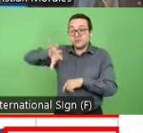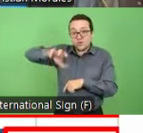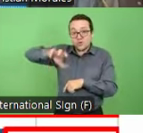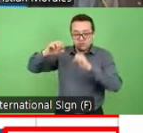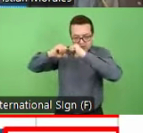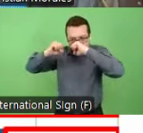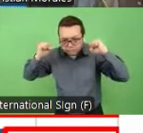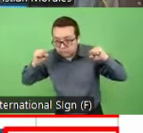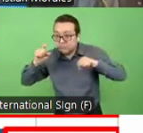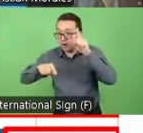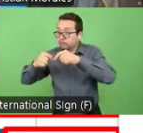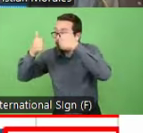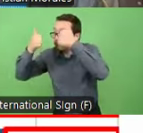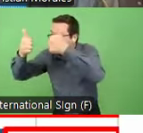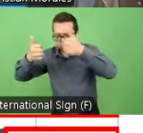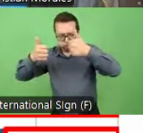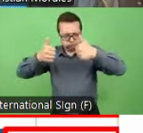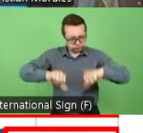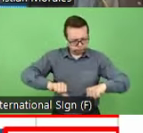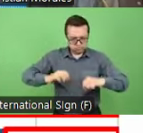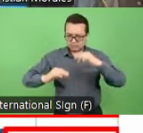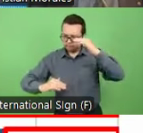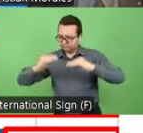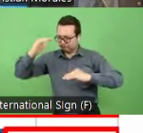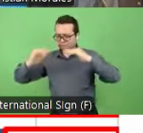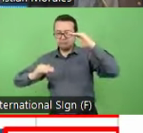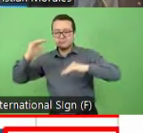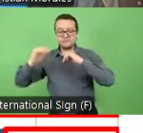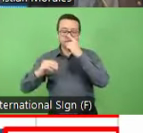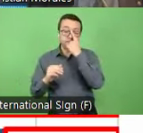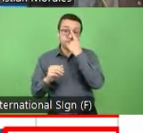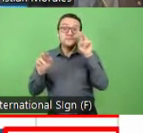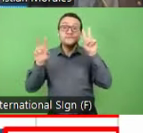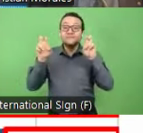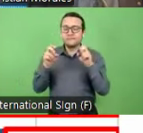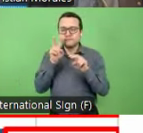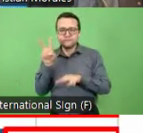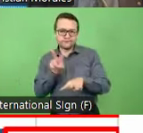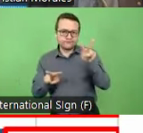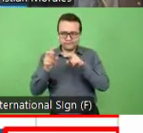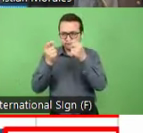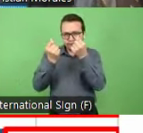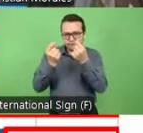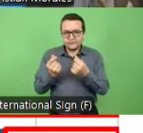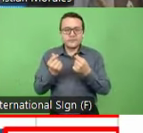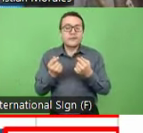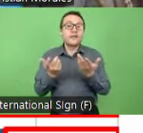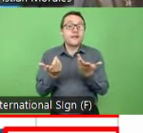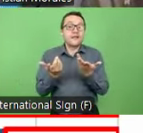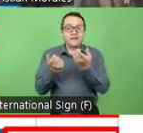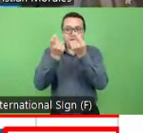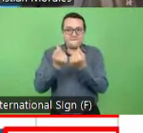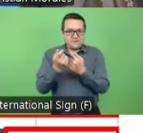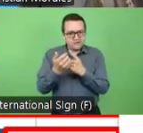nos dans incorporamos sobre chaque el pays. tema del análisis de protección Quand on financiera, parlera obviamente de la l'analyse de primera la protection variable a financière, analizar le premier se refiere